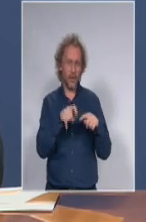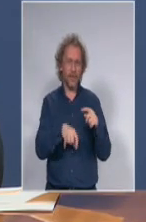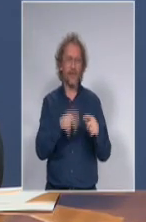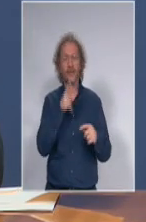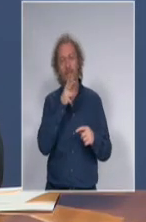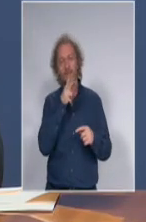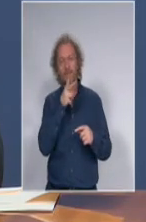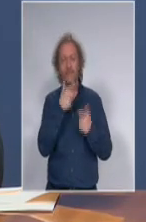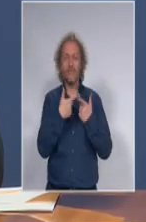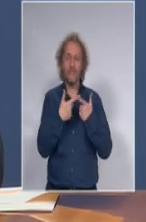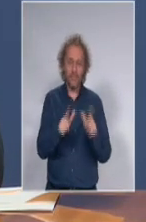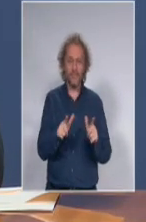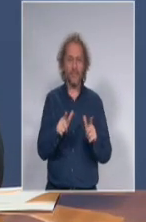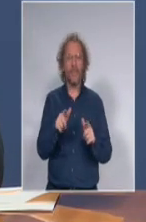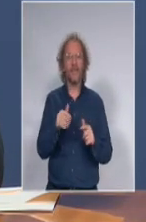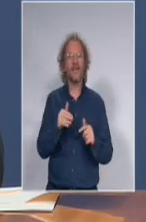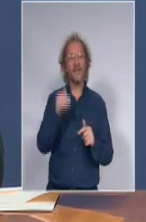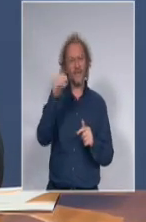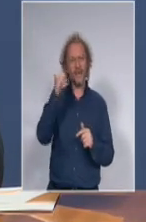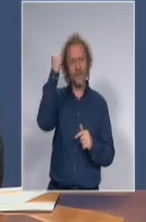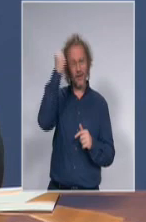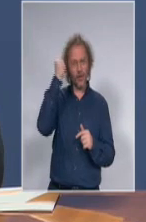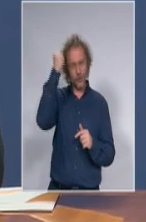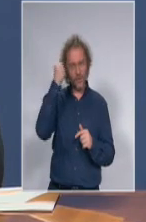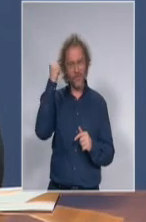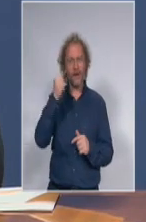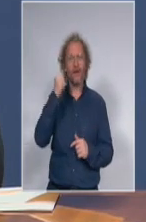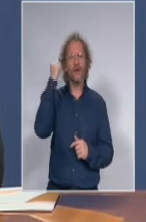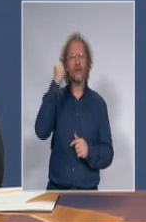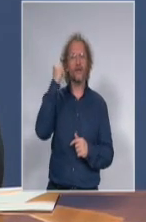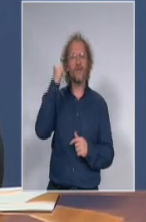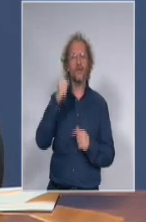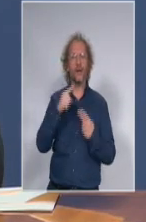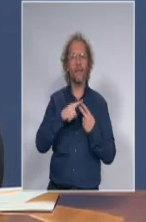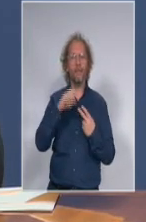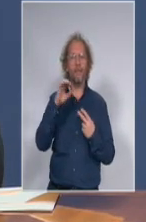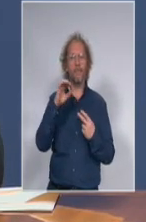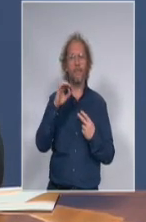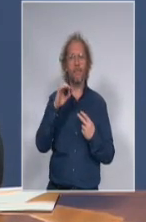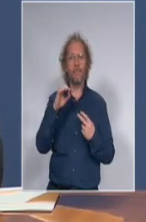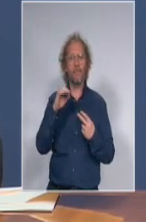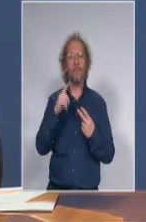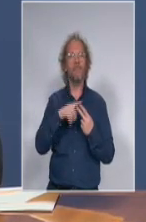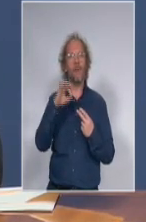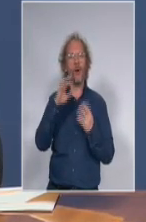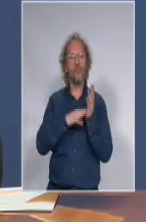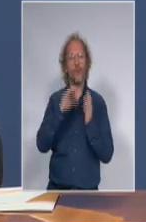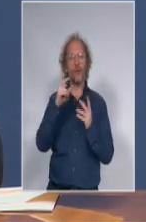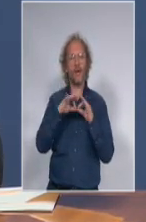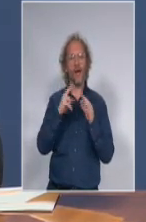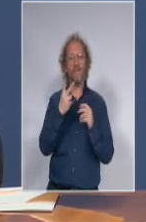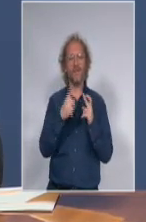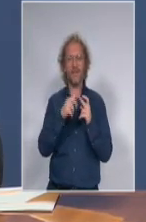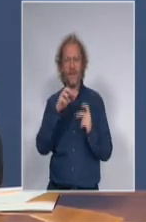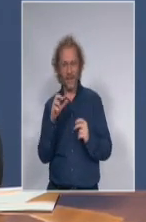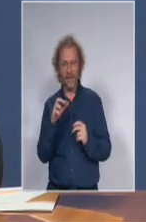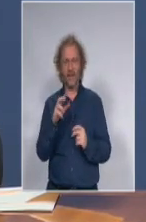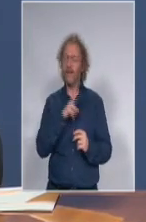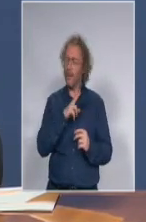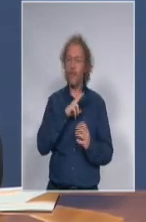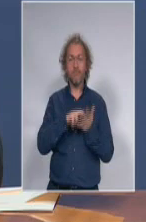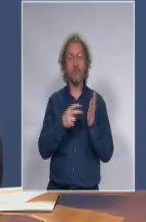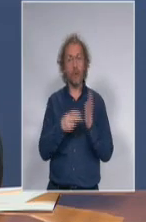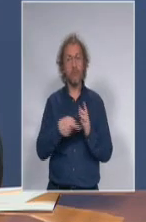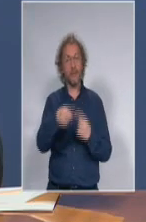Kosovsko Pomoravlje, brašnom jer imaju problema naši ljudi sa brašnom. I odande smo priveli na Torlak prve iz Kosovske